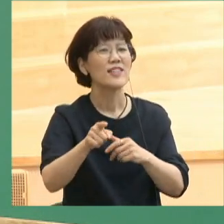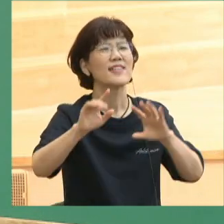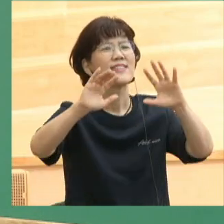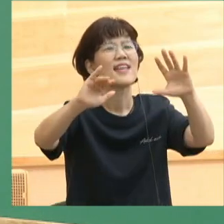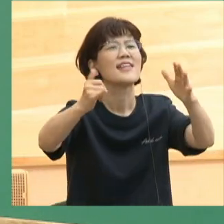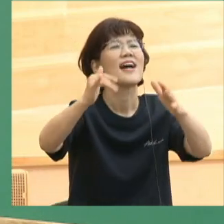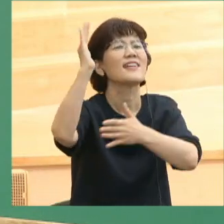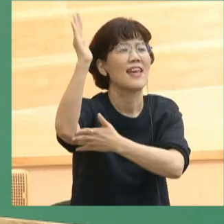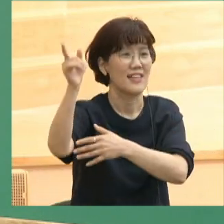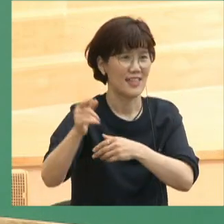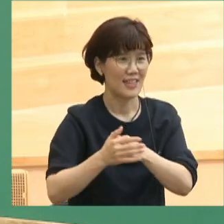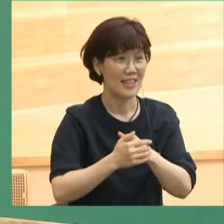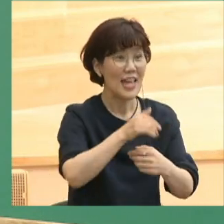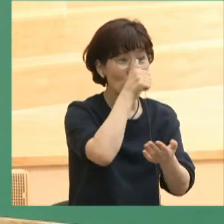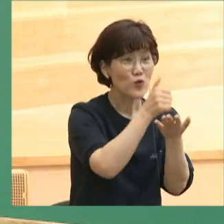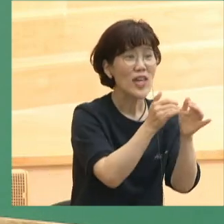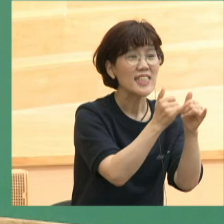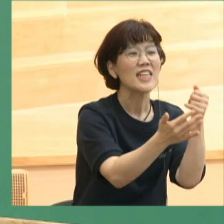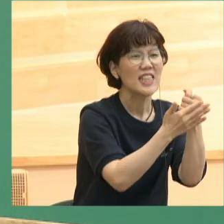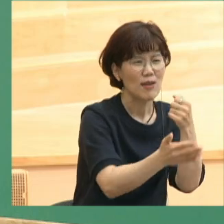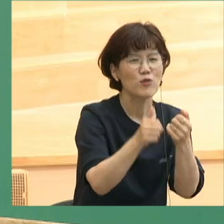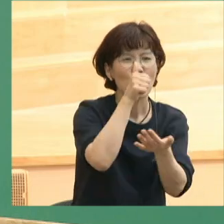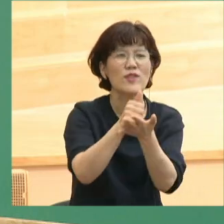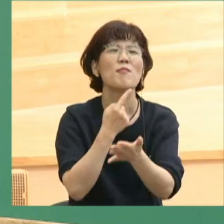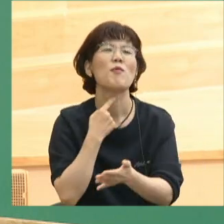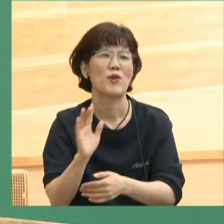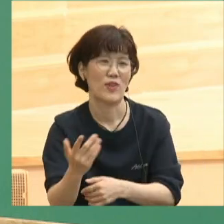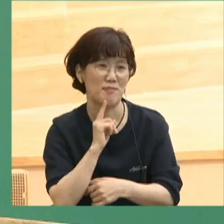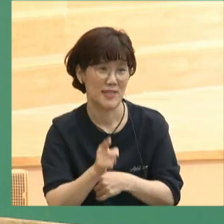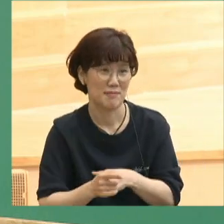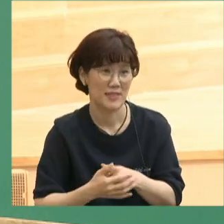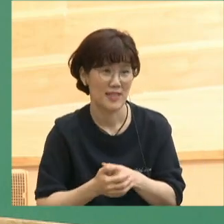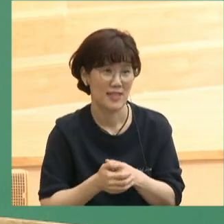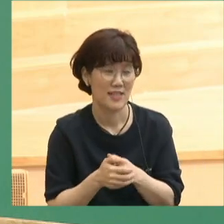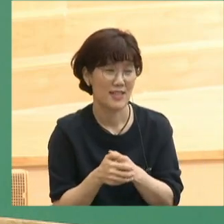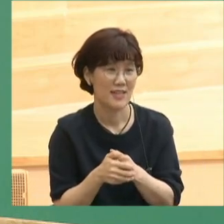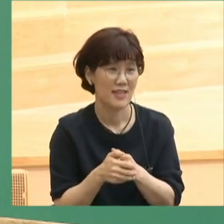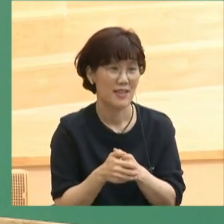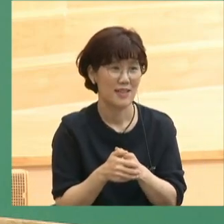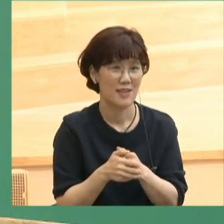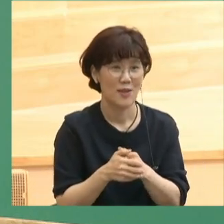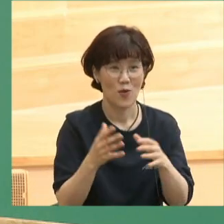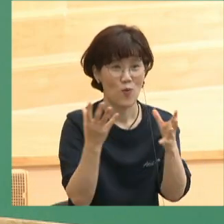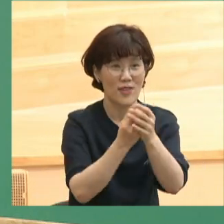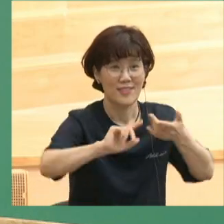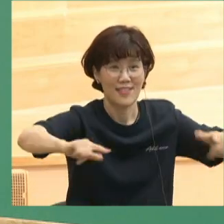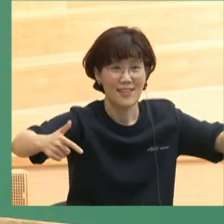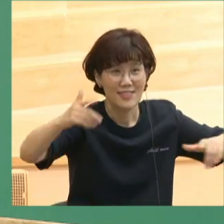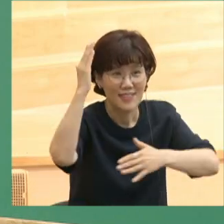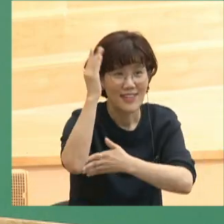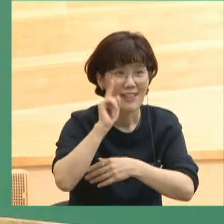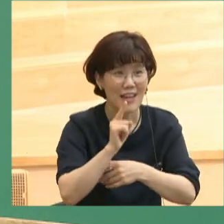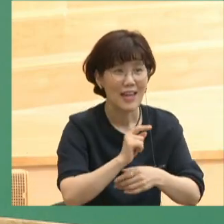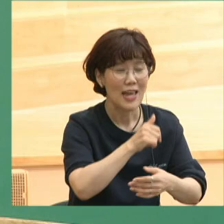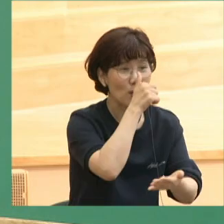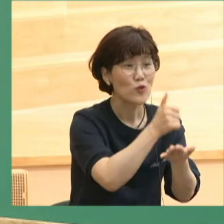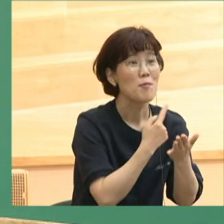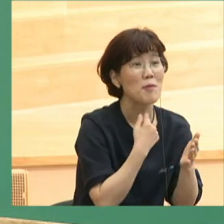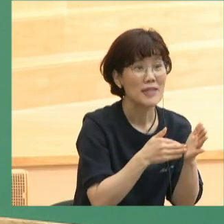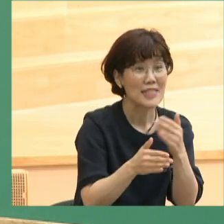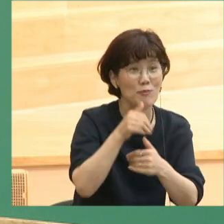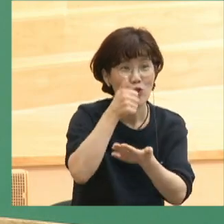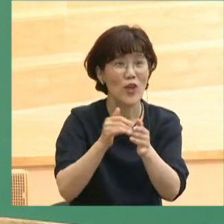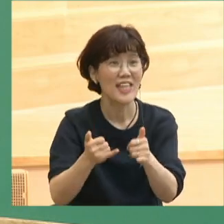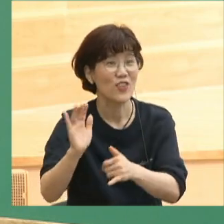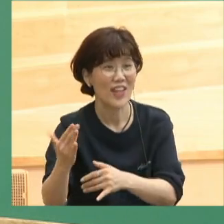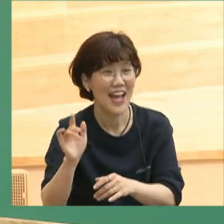얘기고, 죄인이기 때문에 죄를 범하는 겁니다. 완전히 다른 얘기예요. 죄를 범했기 때문에 죄인이